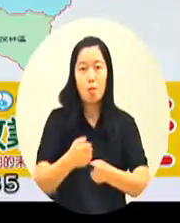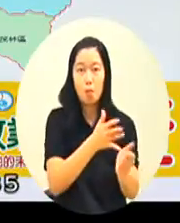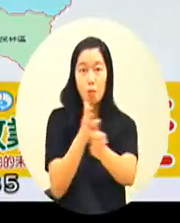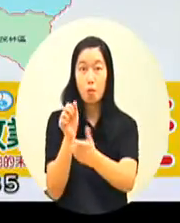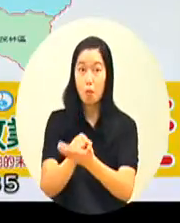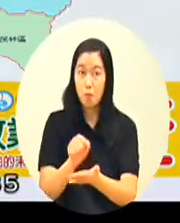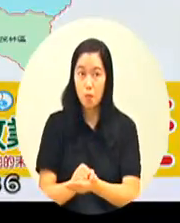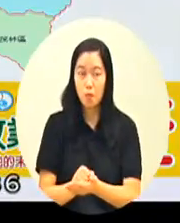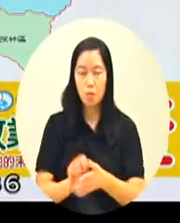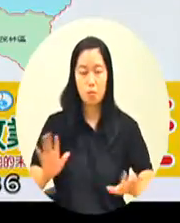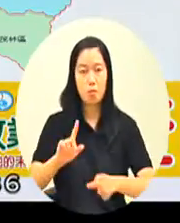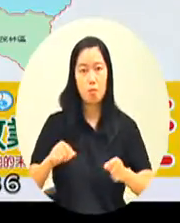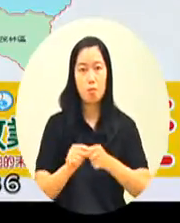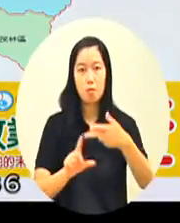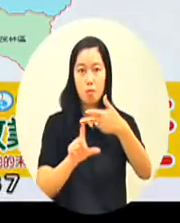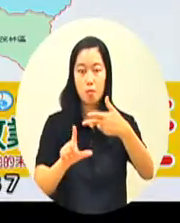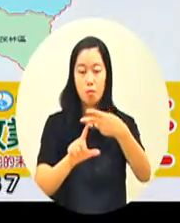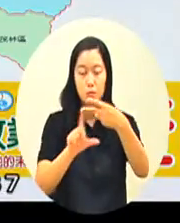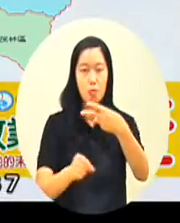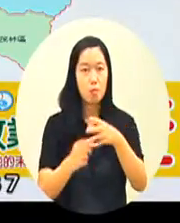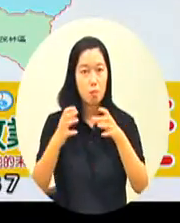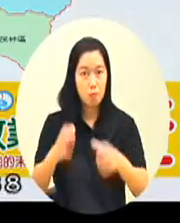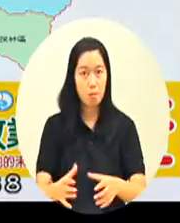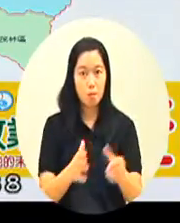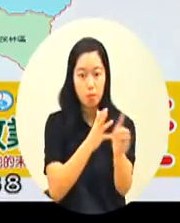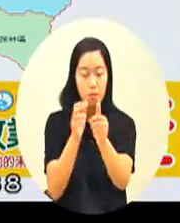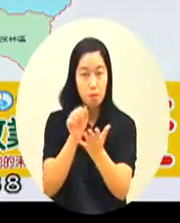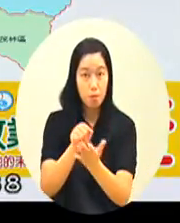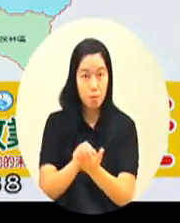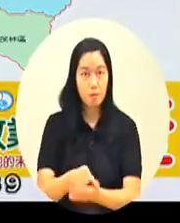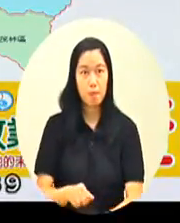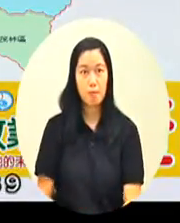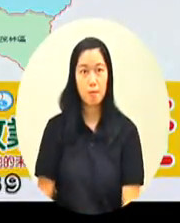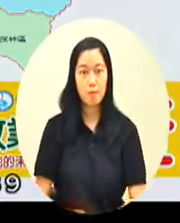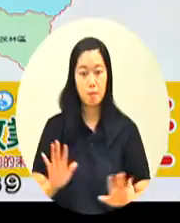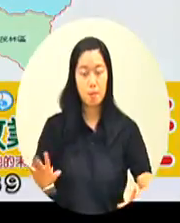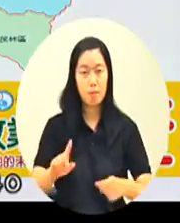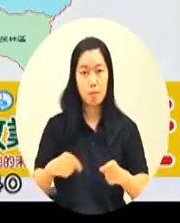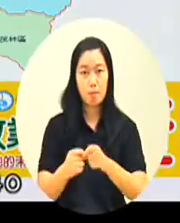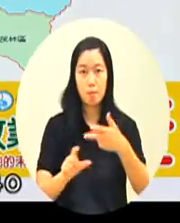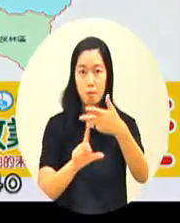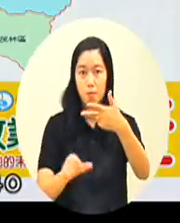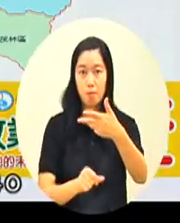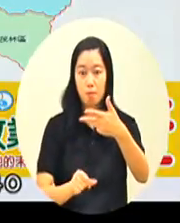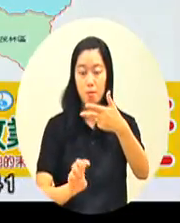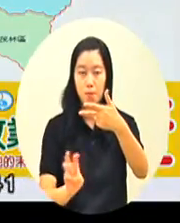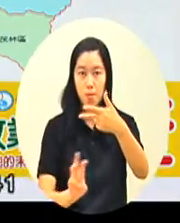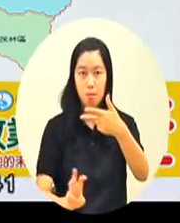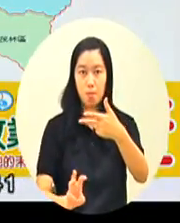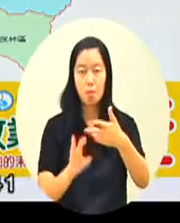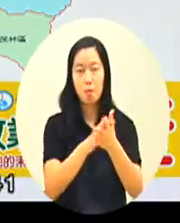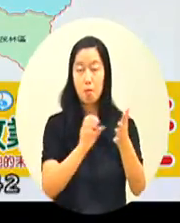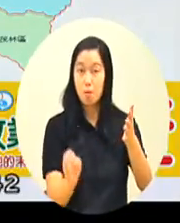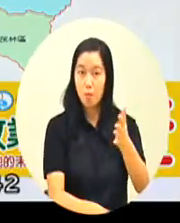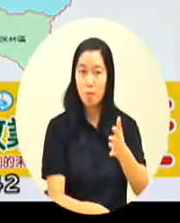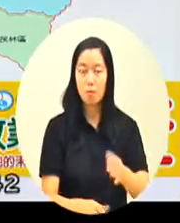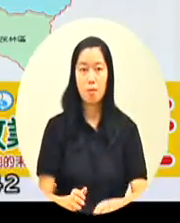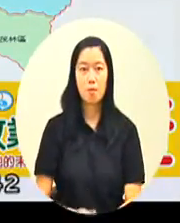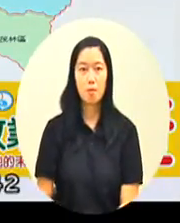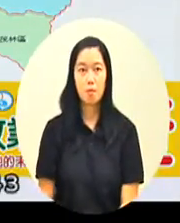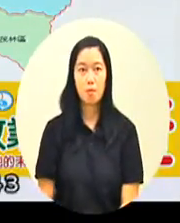查在今年的2月成立普查处，在今年的7月31号撤销，那整